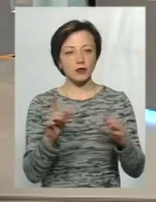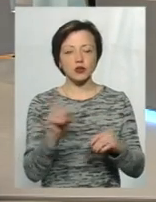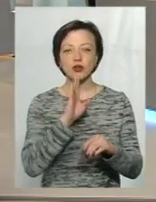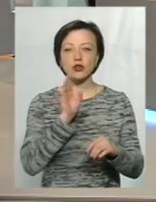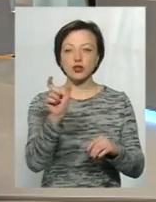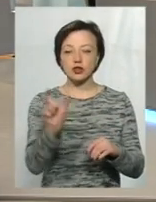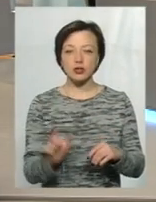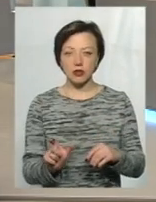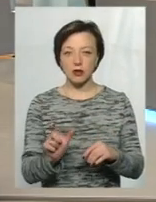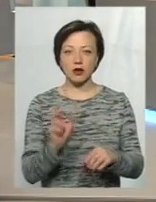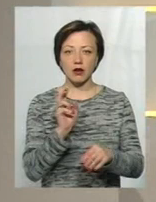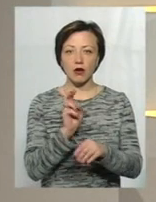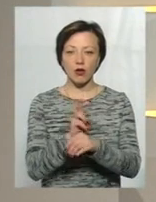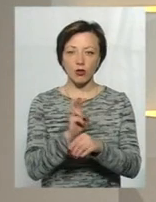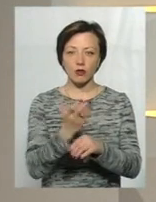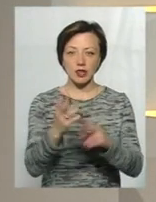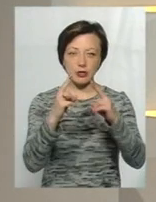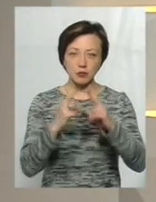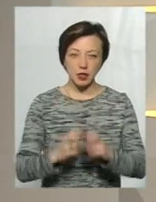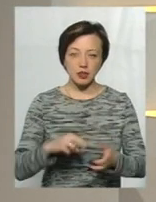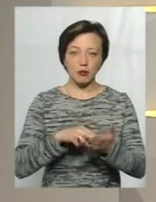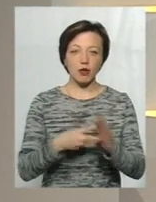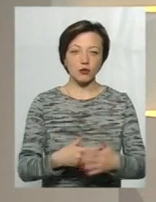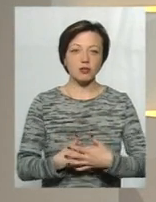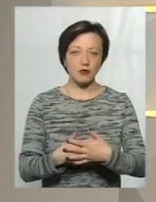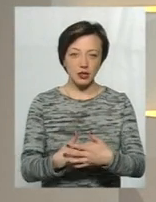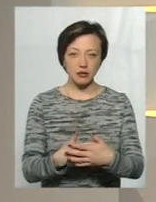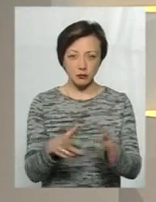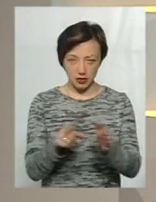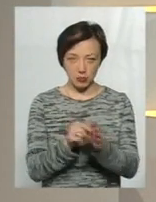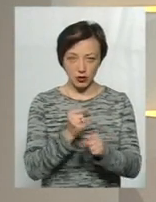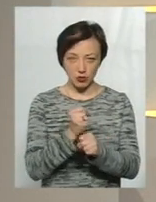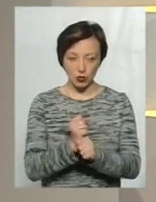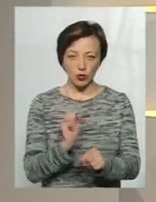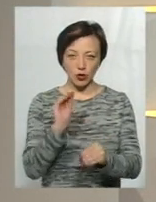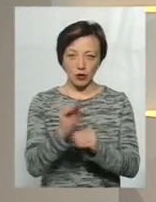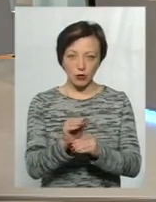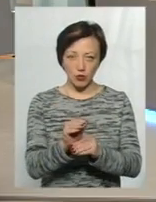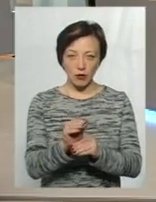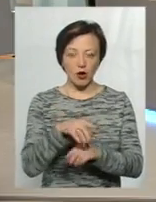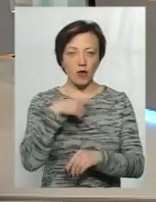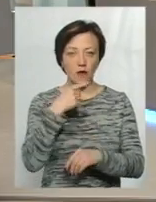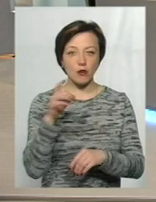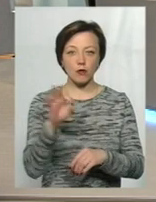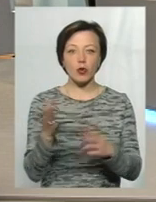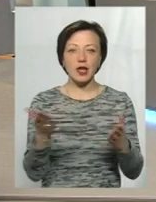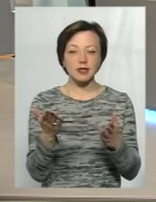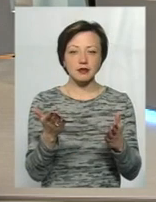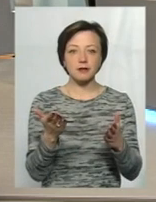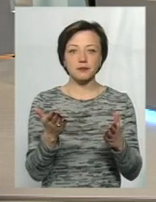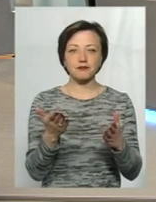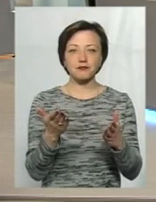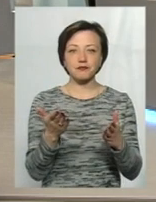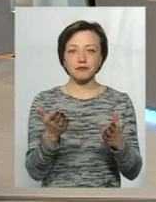жінка ходить, ну, там, до вас на обстеження, вона планує завагітніти, ви з нею працюєте, але додатково вона говорить про якісь нетрадиційні